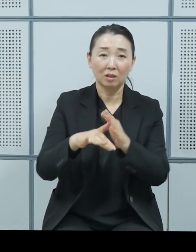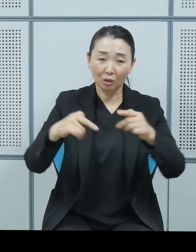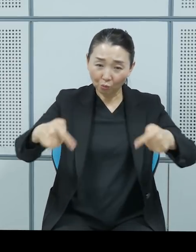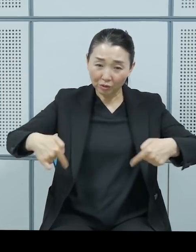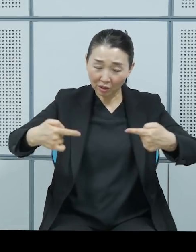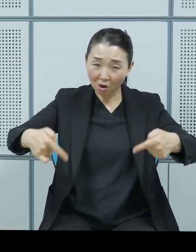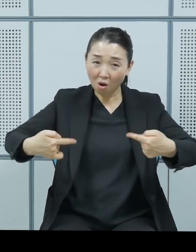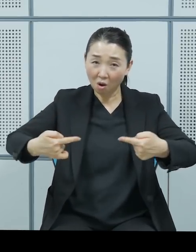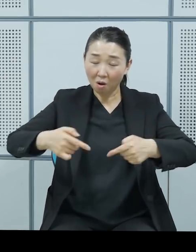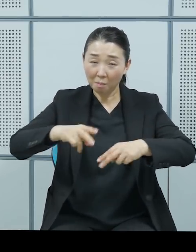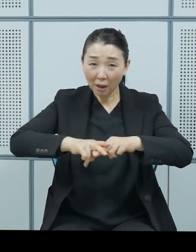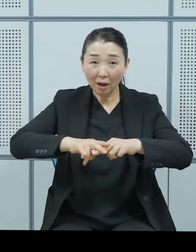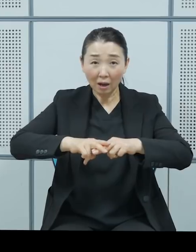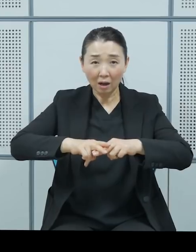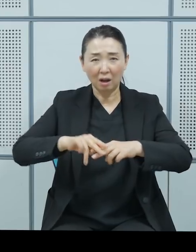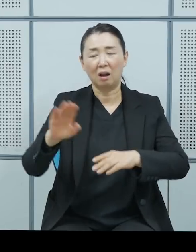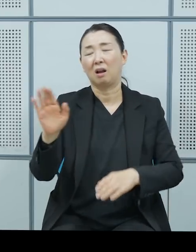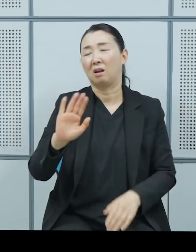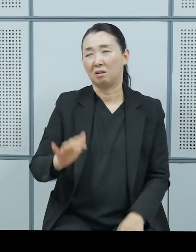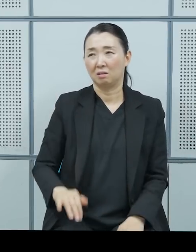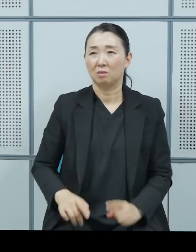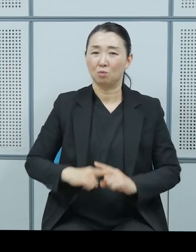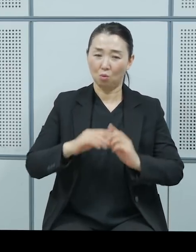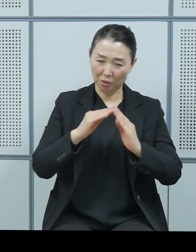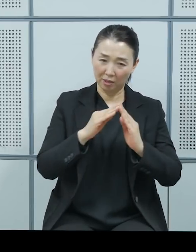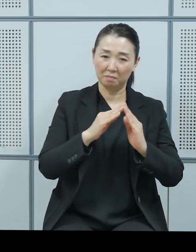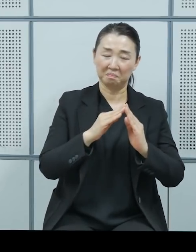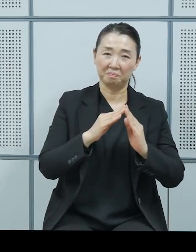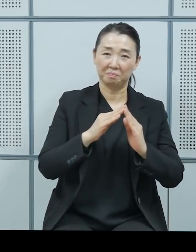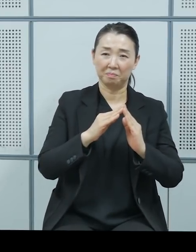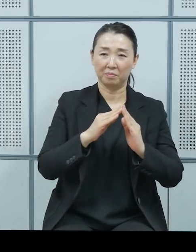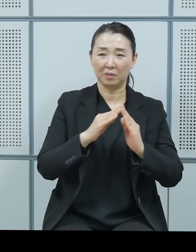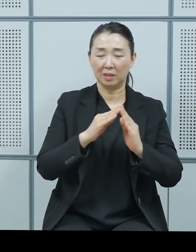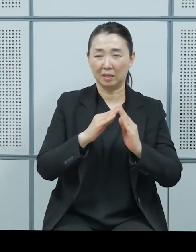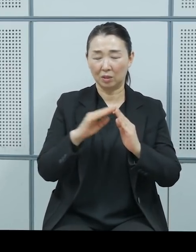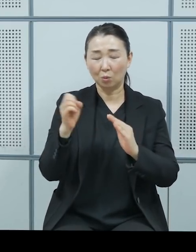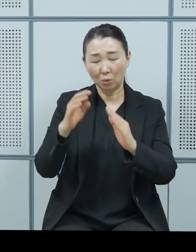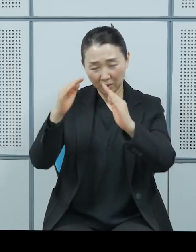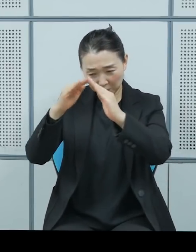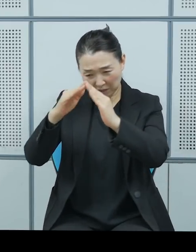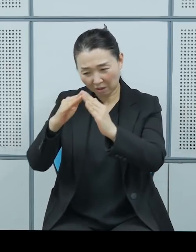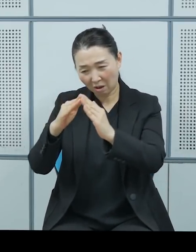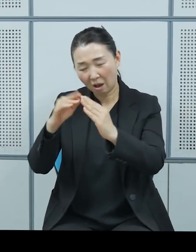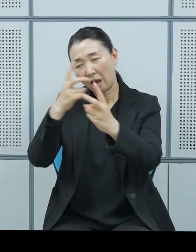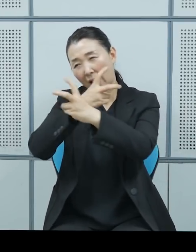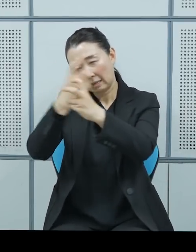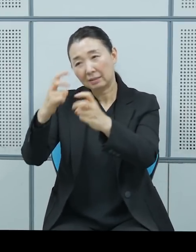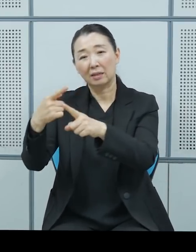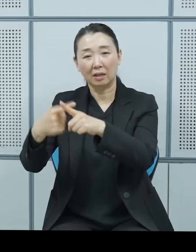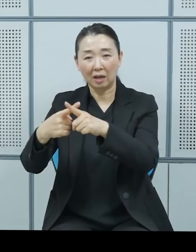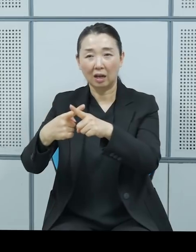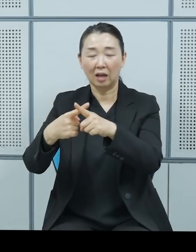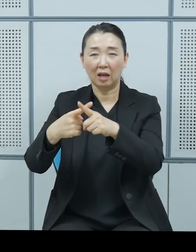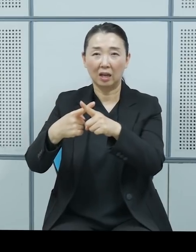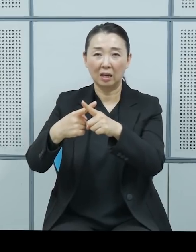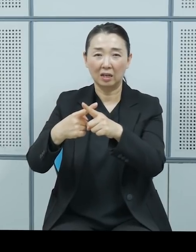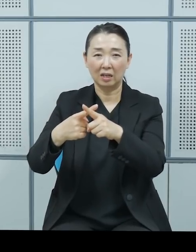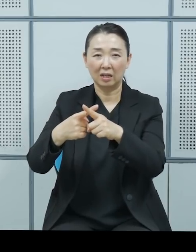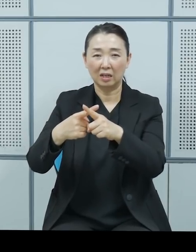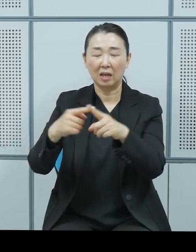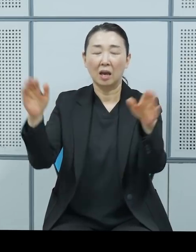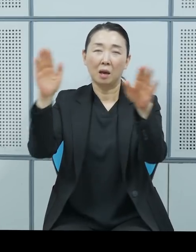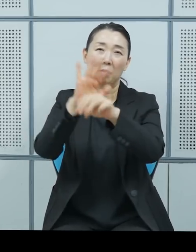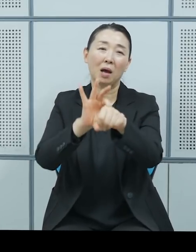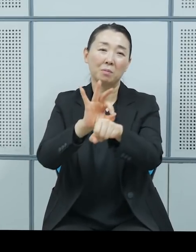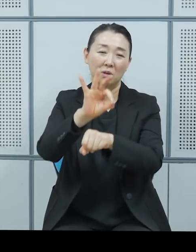휠체어에 타시고 계셨나요? 아니요. 교회에 예. 이제 집에서 자다가 네. 저녁 10시가 되면 네. 아내를